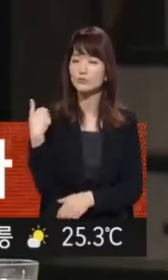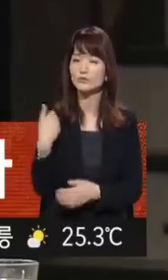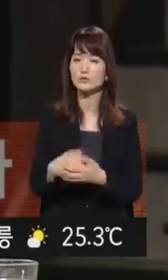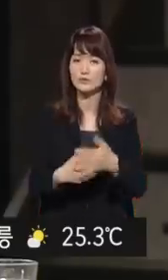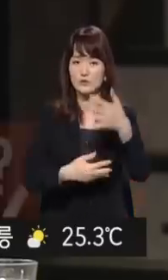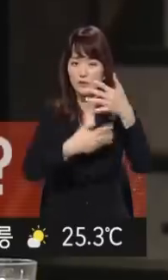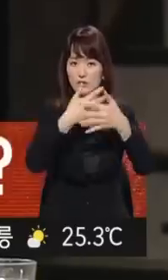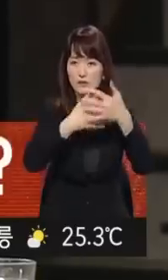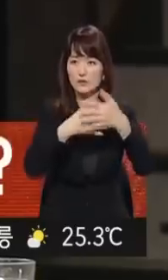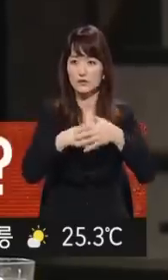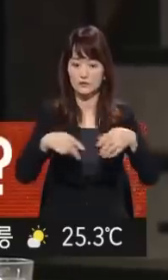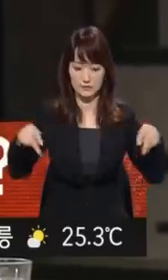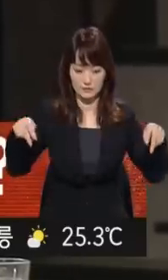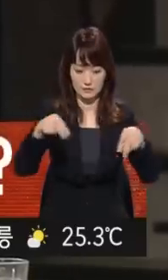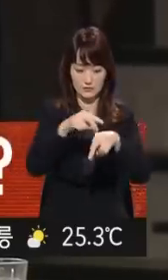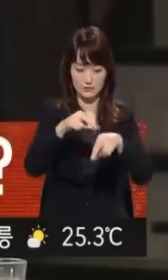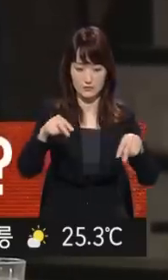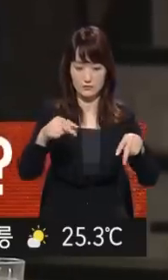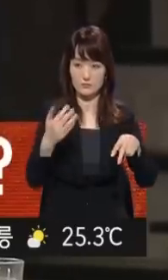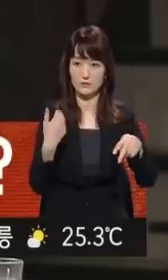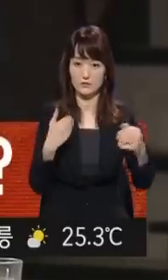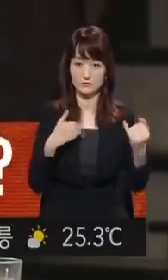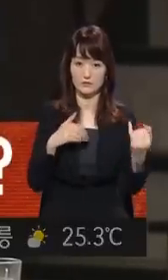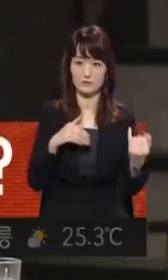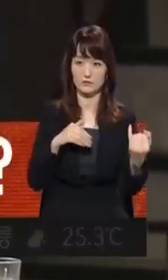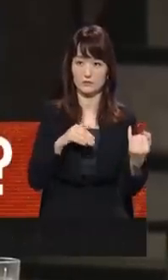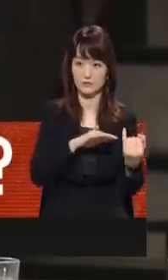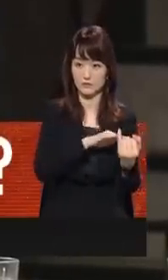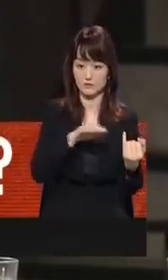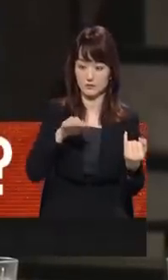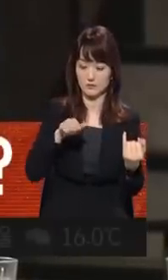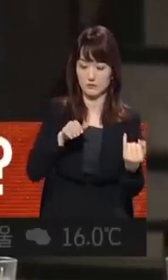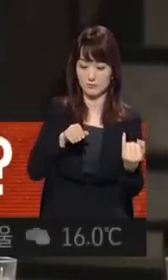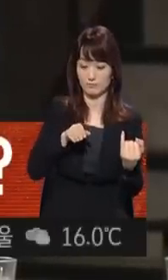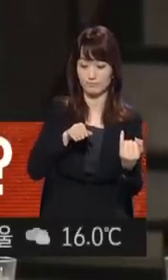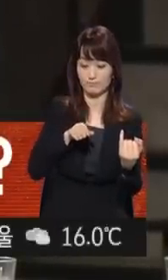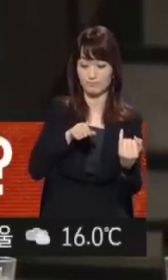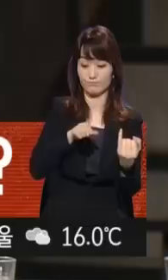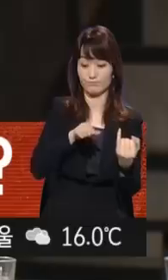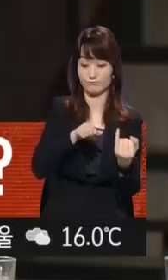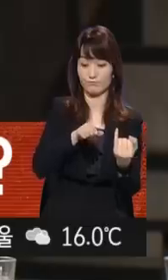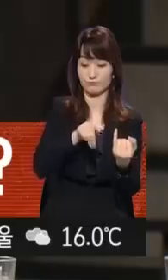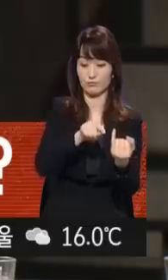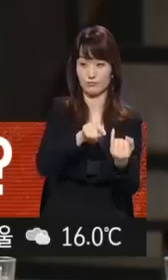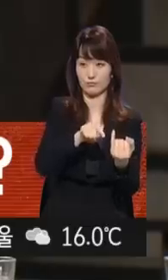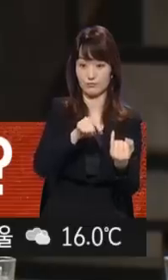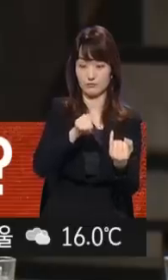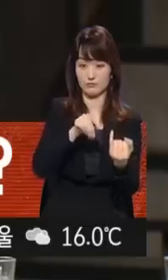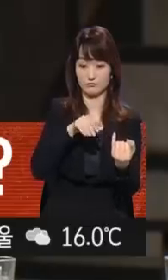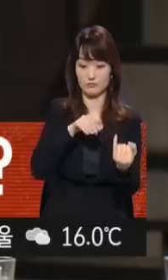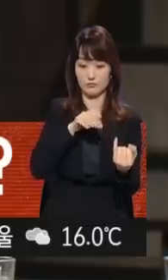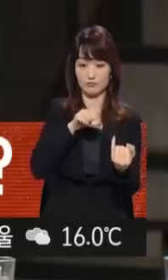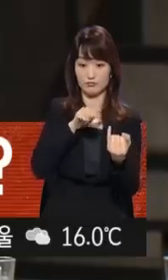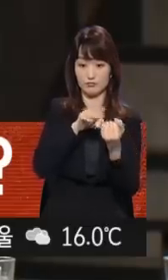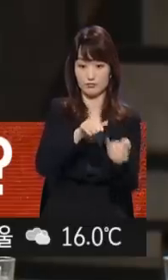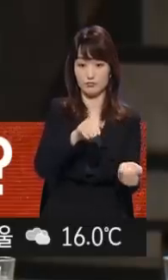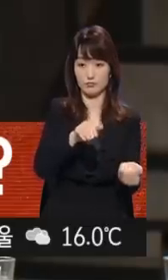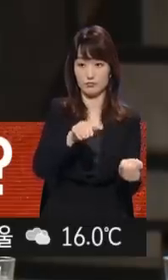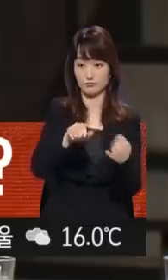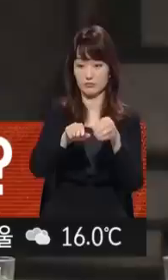그 횡단보도 직전 전까지는 그냥 차가 정상으로 주행하고 횡단보에서 피해자를 이제 충격을 하고 난 다음에